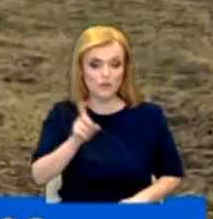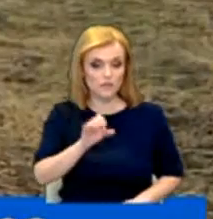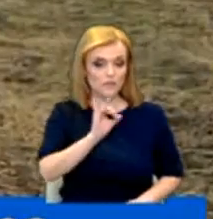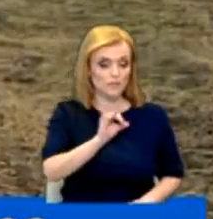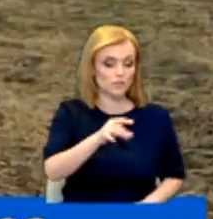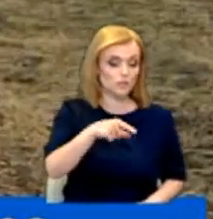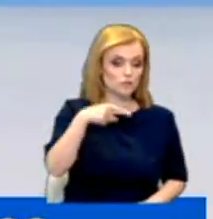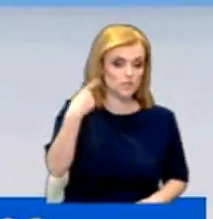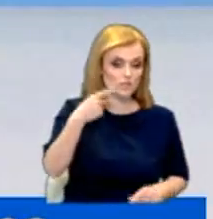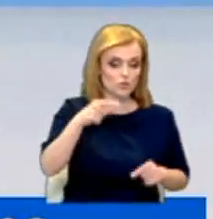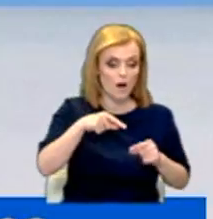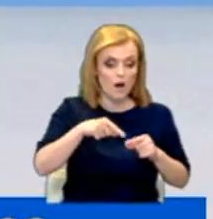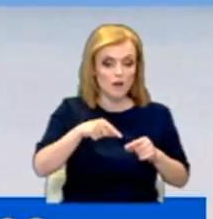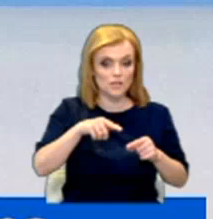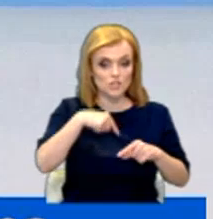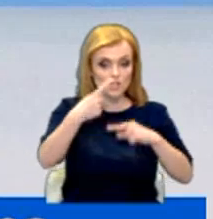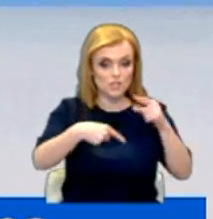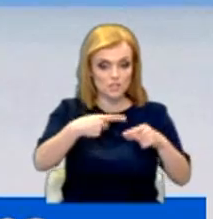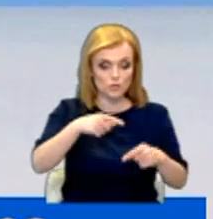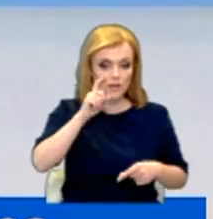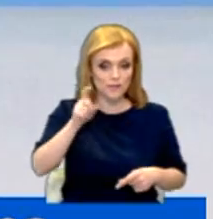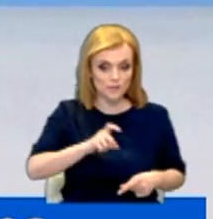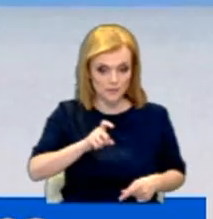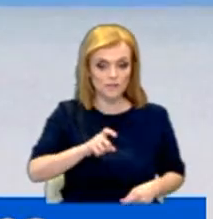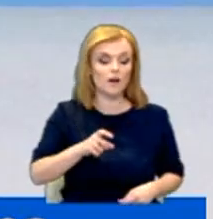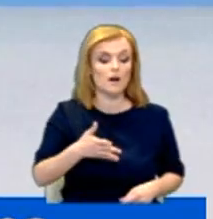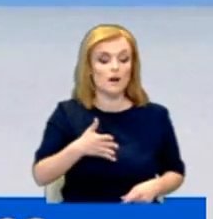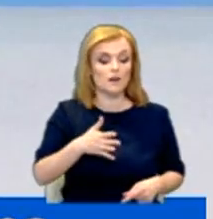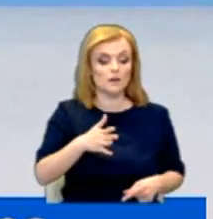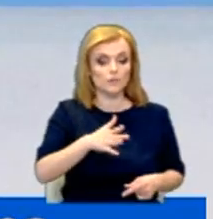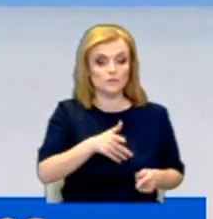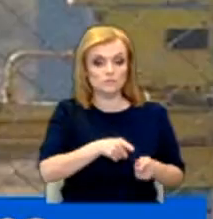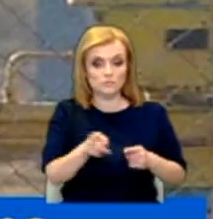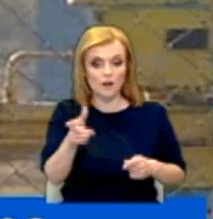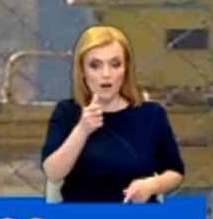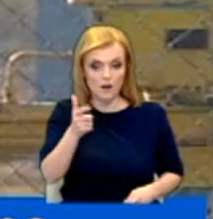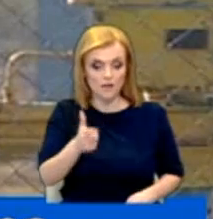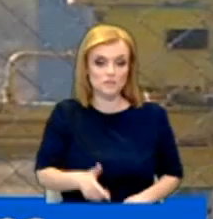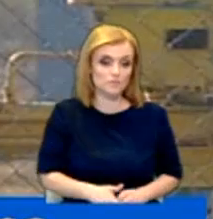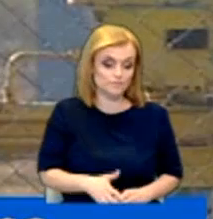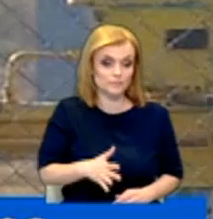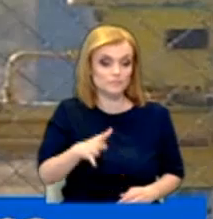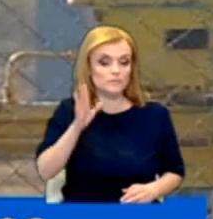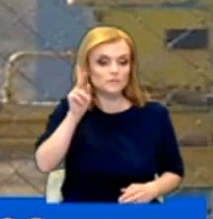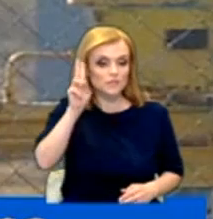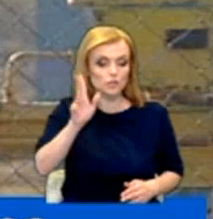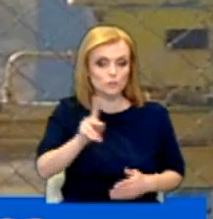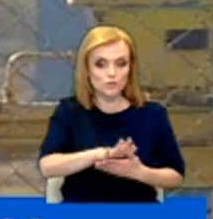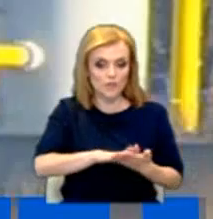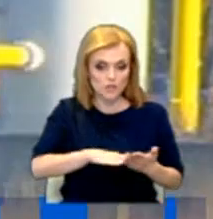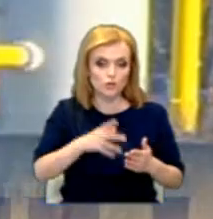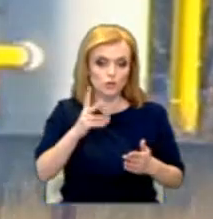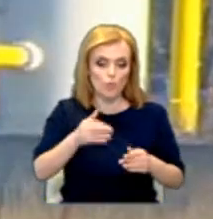teritoriul Ucrainei. Aceeași conductă ar putea fi folosită pentru ca în Basarabia să fie adus gaz metan din vest. Amănunte vă oferim